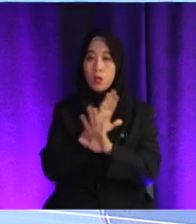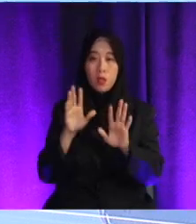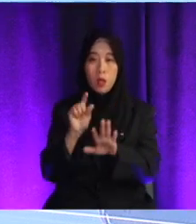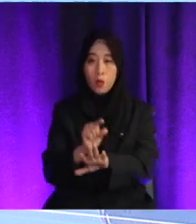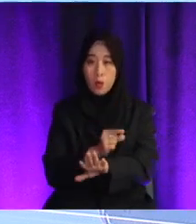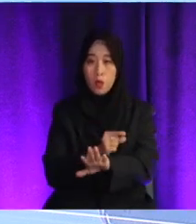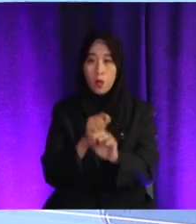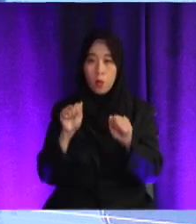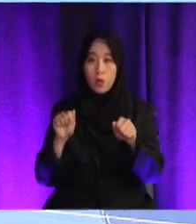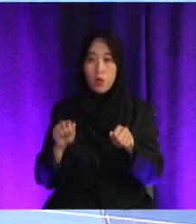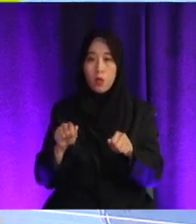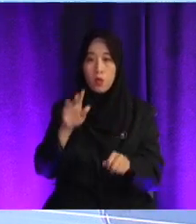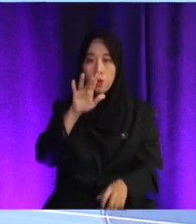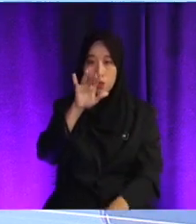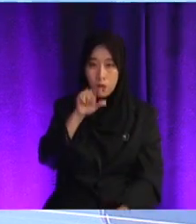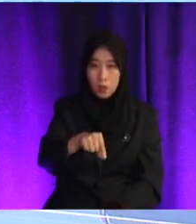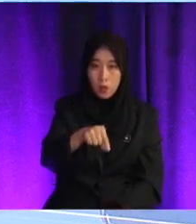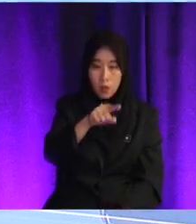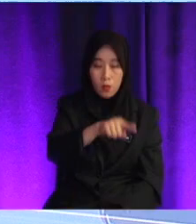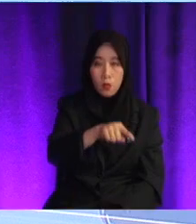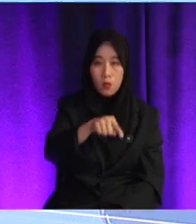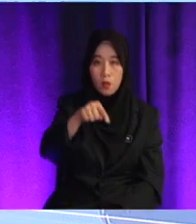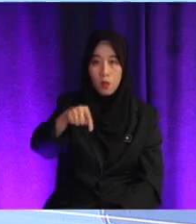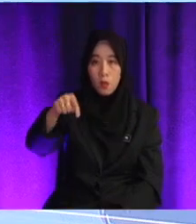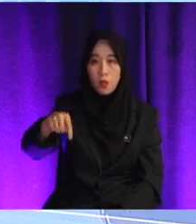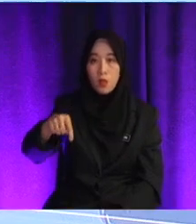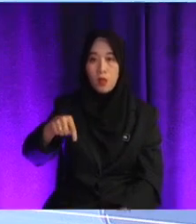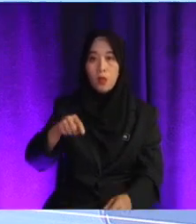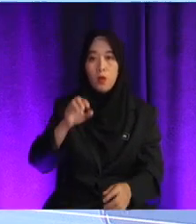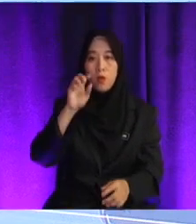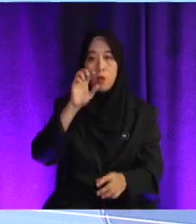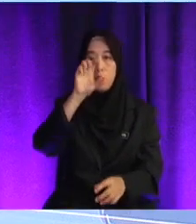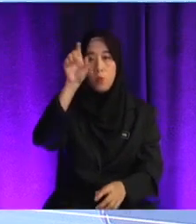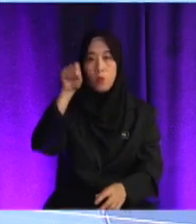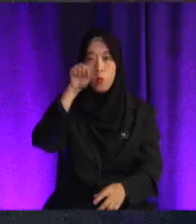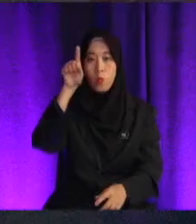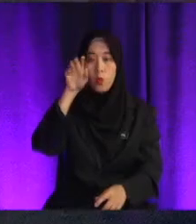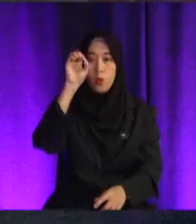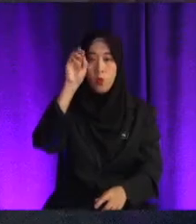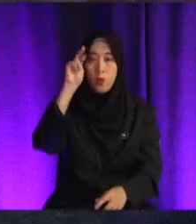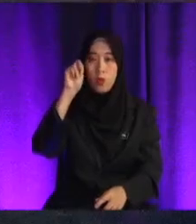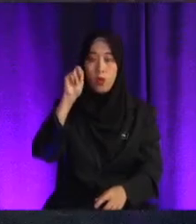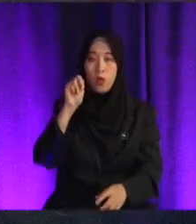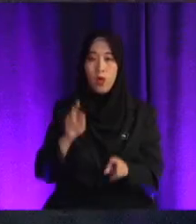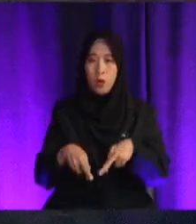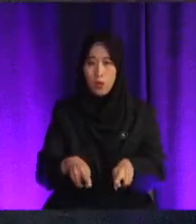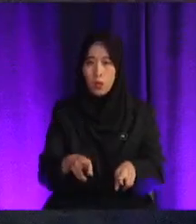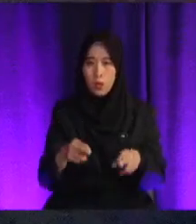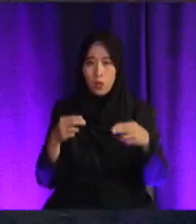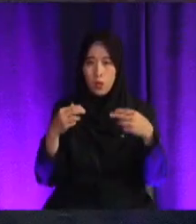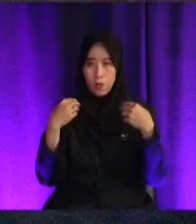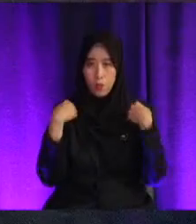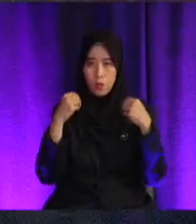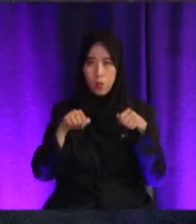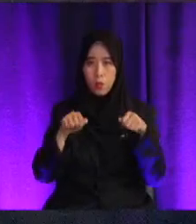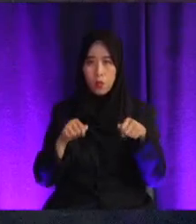tekan butang on cikgu. Tapi dia tak gunakan. Adakah arus elektrik juga masih berjalan cikgu? Kalau macam contoh katakan guna